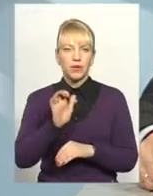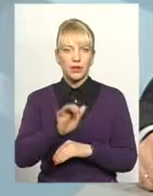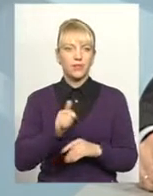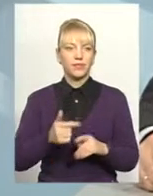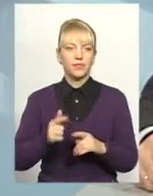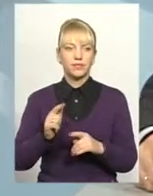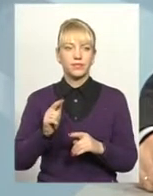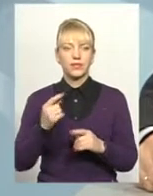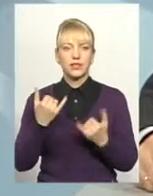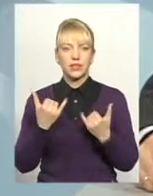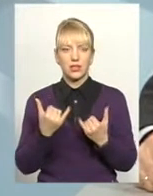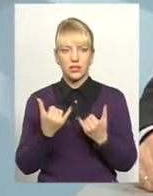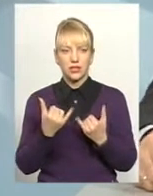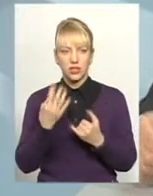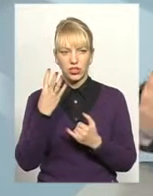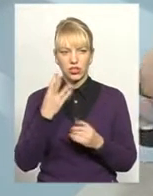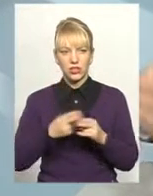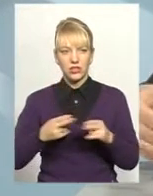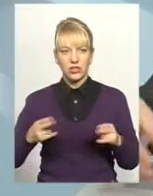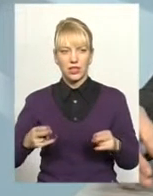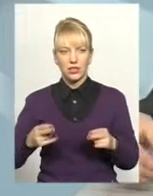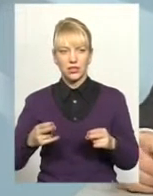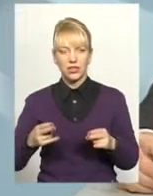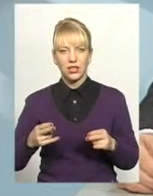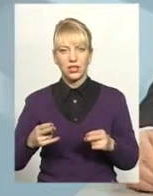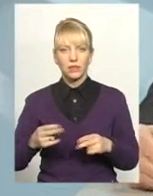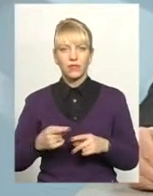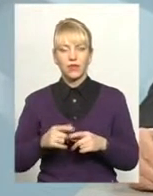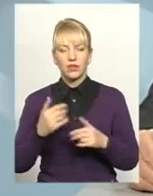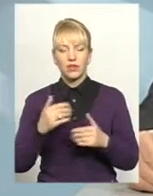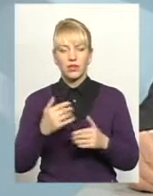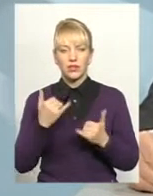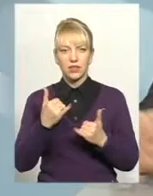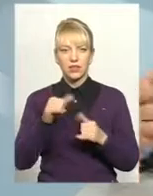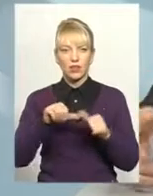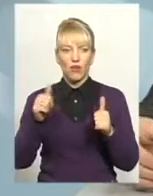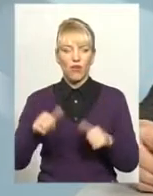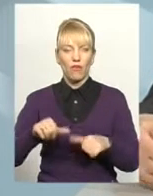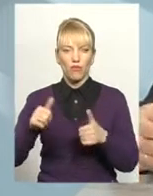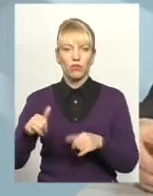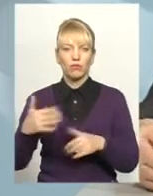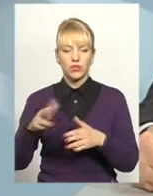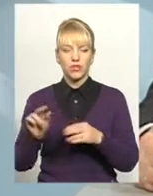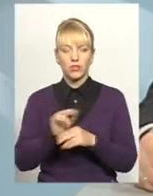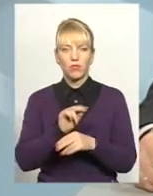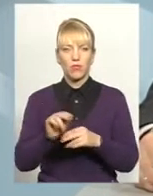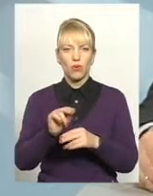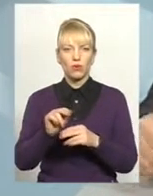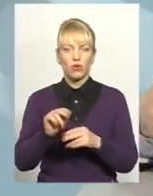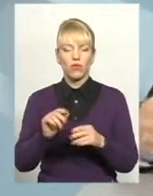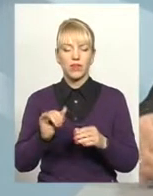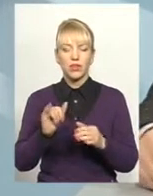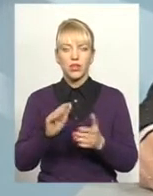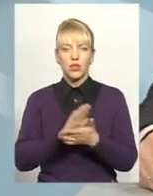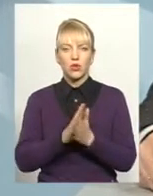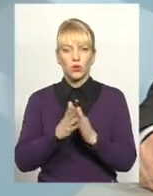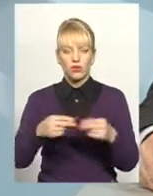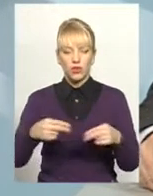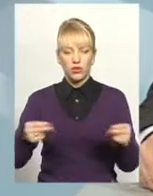4 станції в стадії оформлення і вже змонтовані, оформляються договори, і